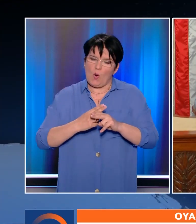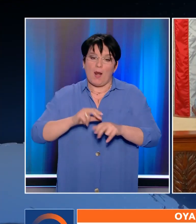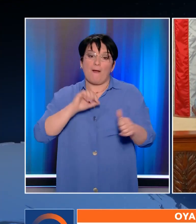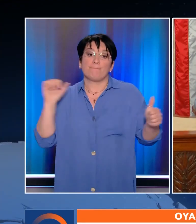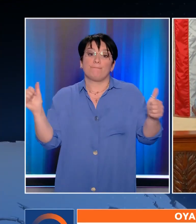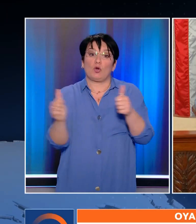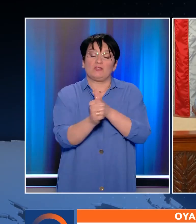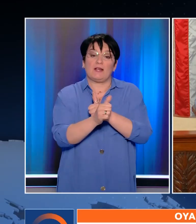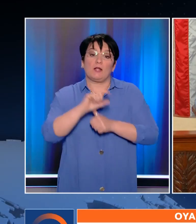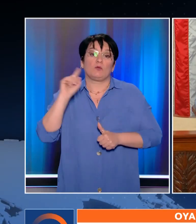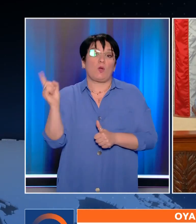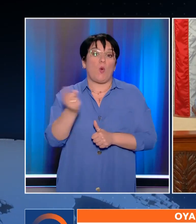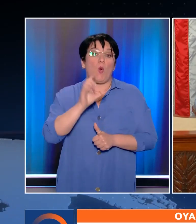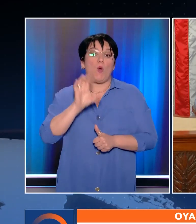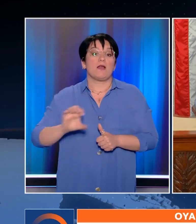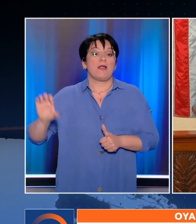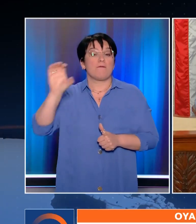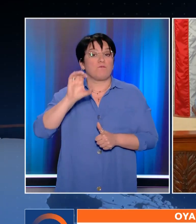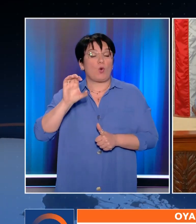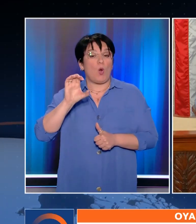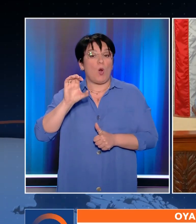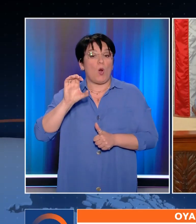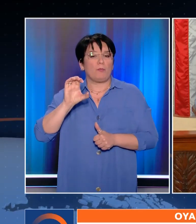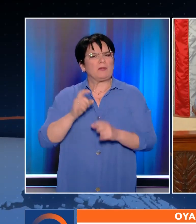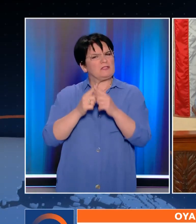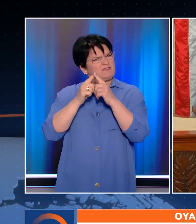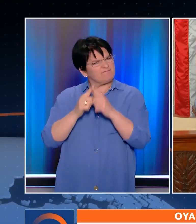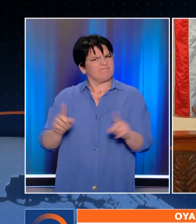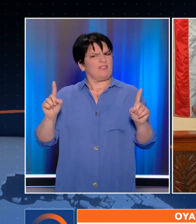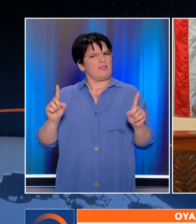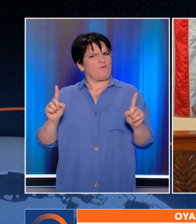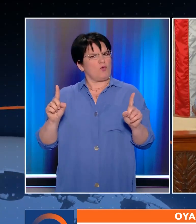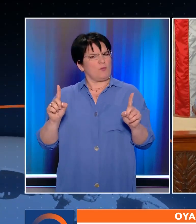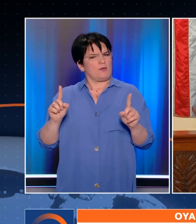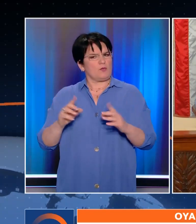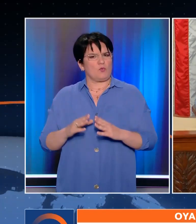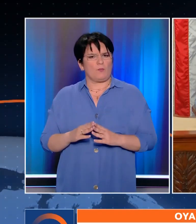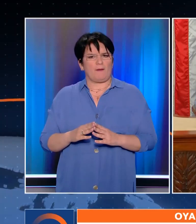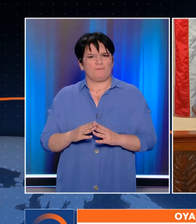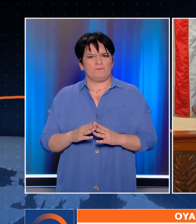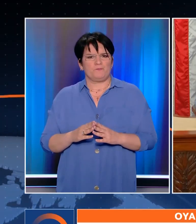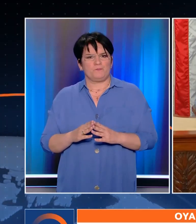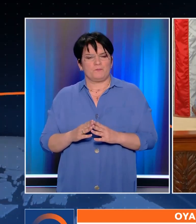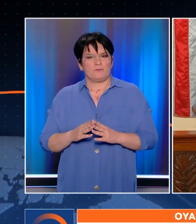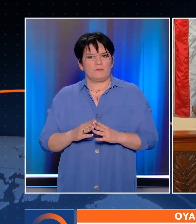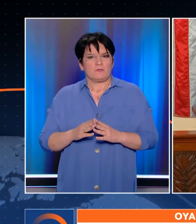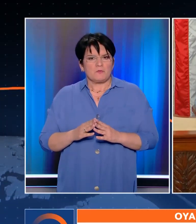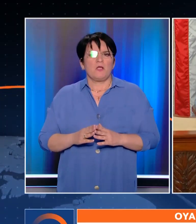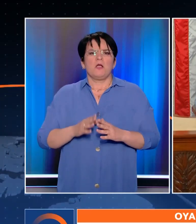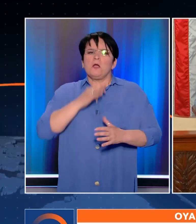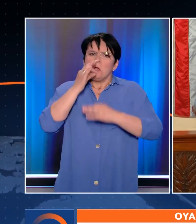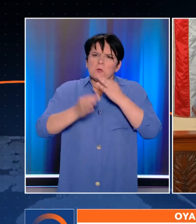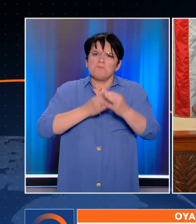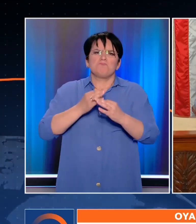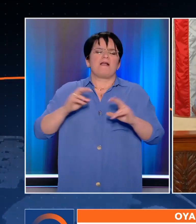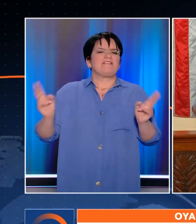προτεραιότητα όλοι πλέον στην Ευρώπη να διαφοροποιηθούμε στις εισαγωγές φυσικού